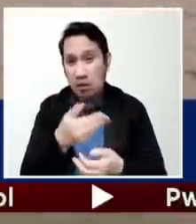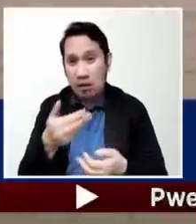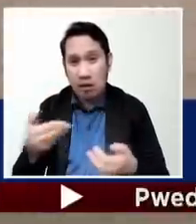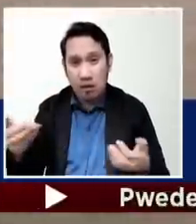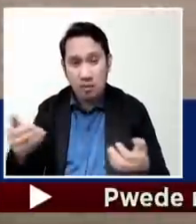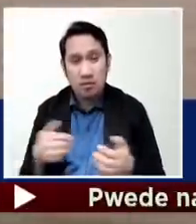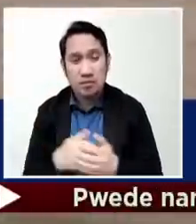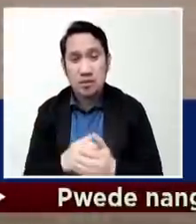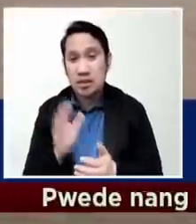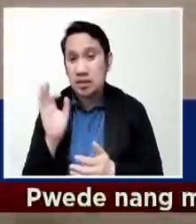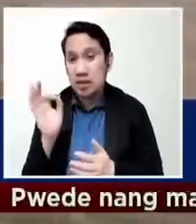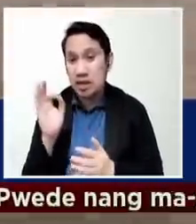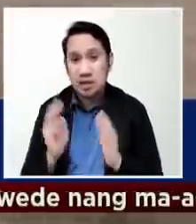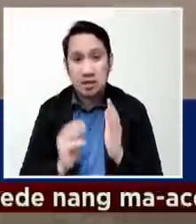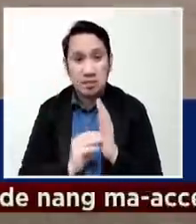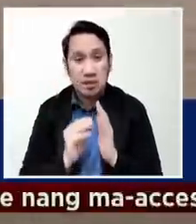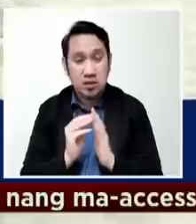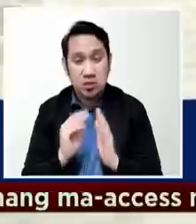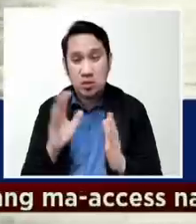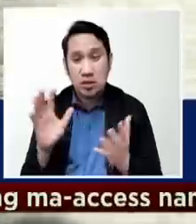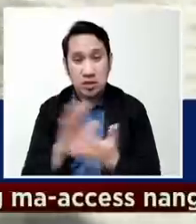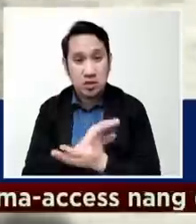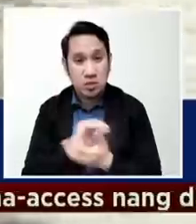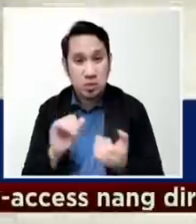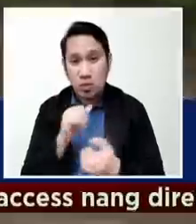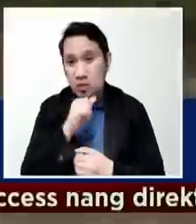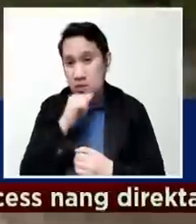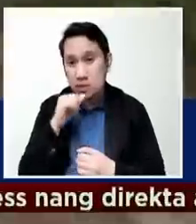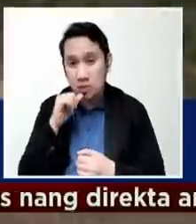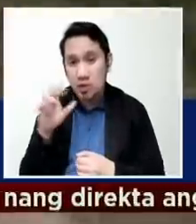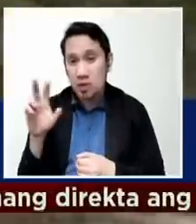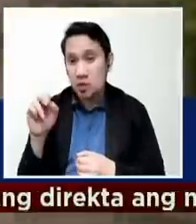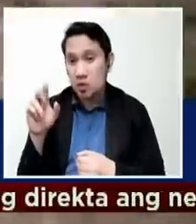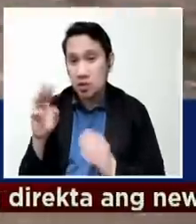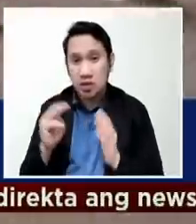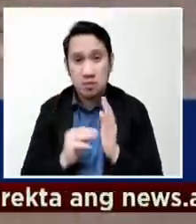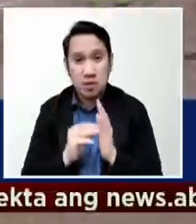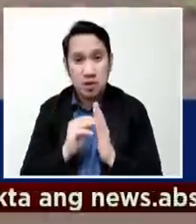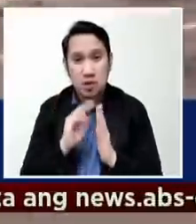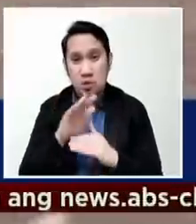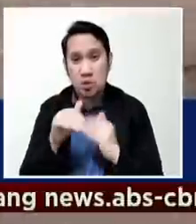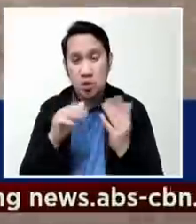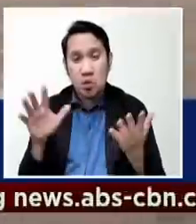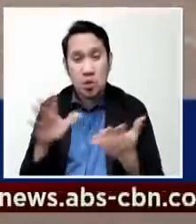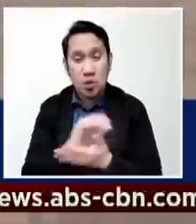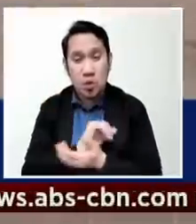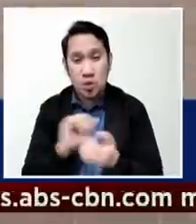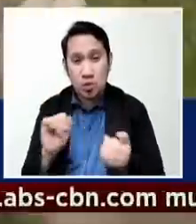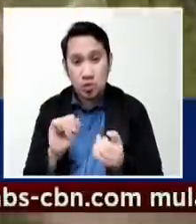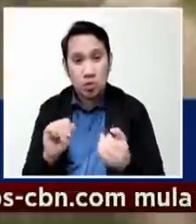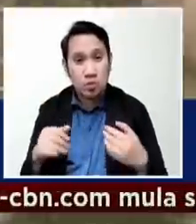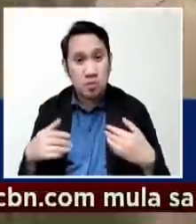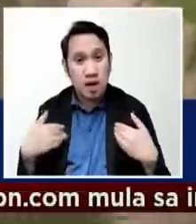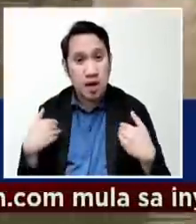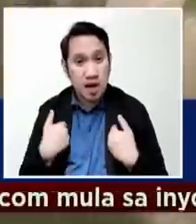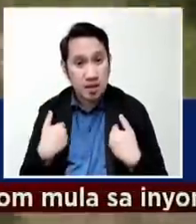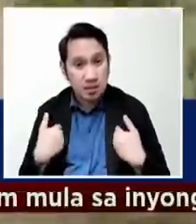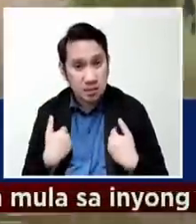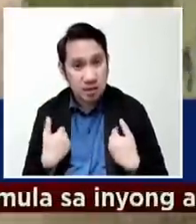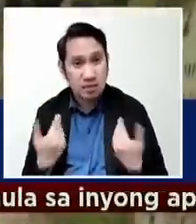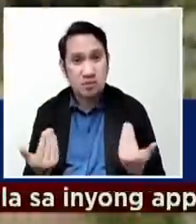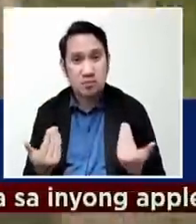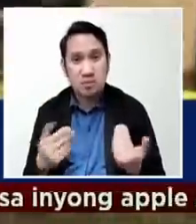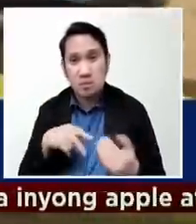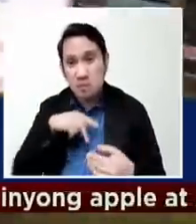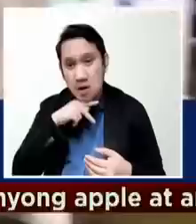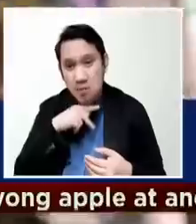milyon pesos naman ang pinsala sa agrikultura at 13 milyon pesos ang napinsala sa livestock o mga alagang hayop dahil sa high tide